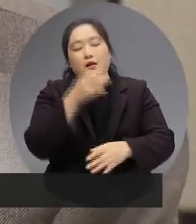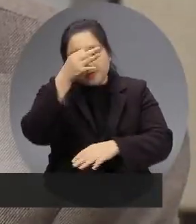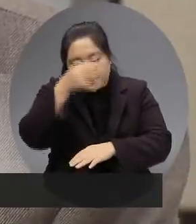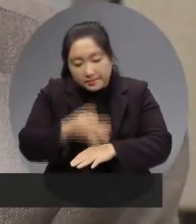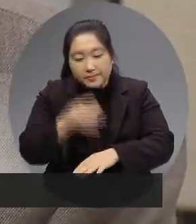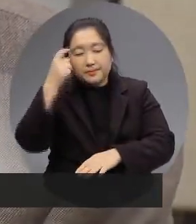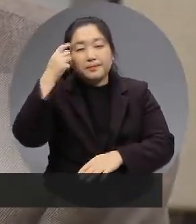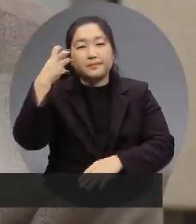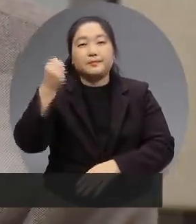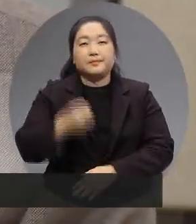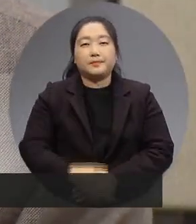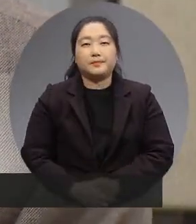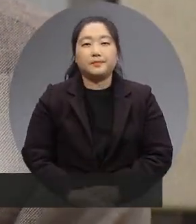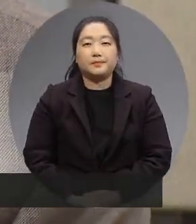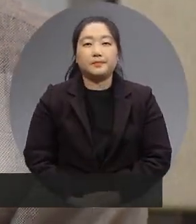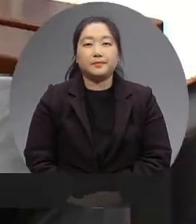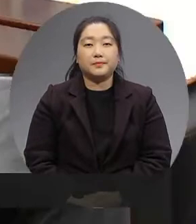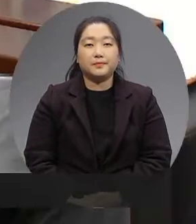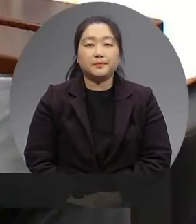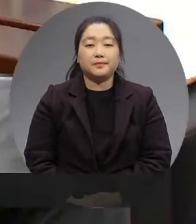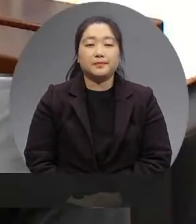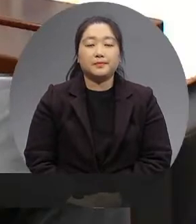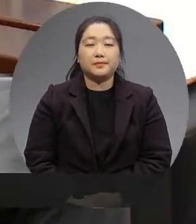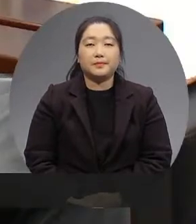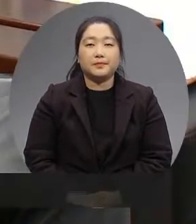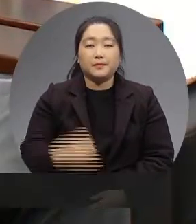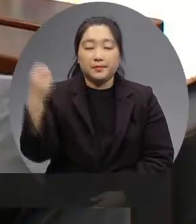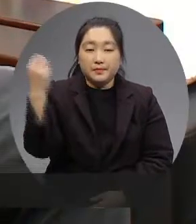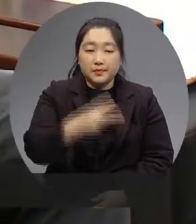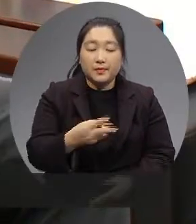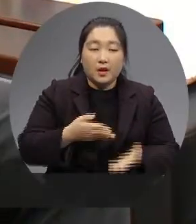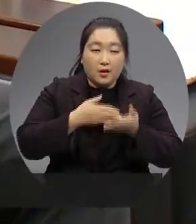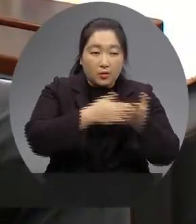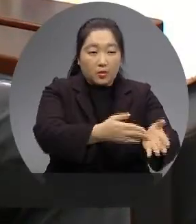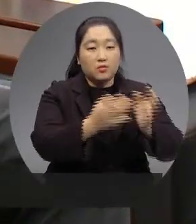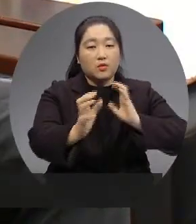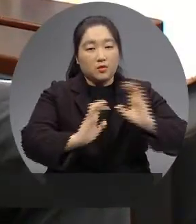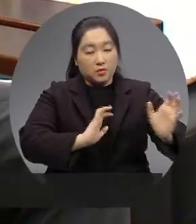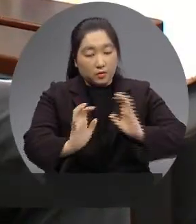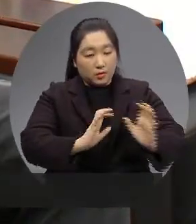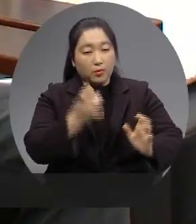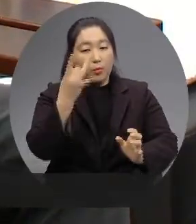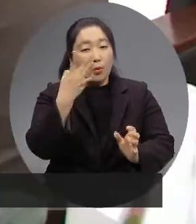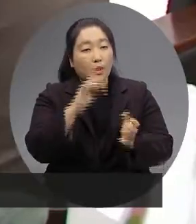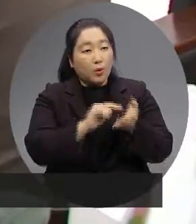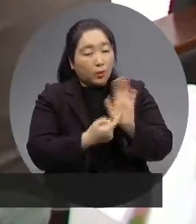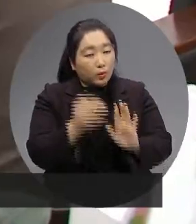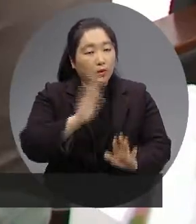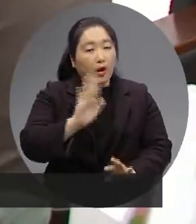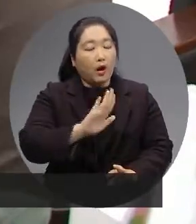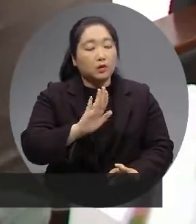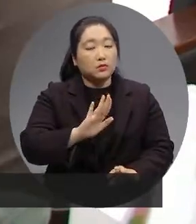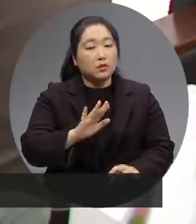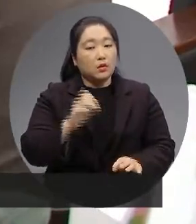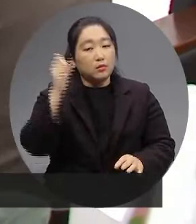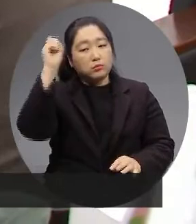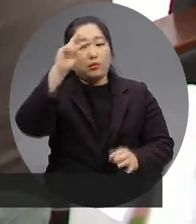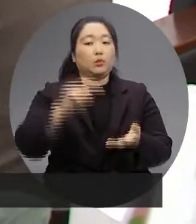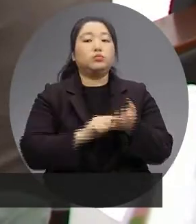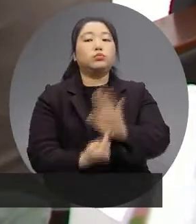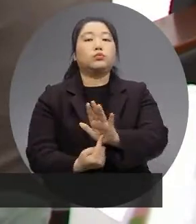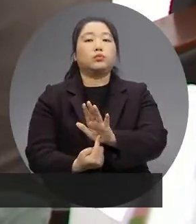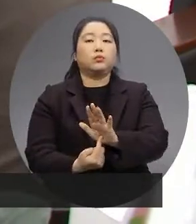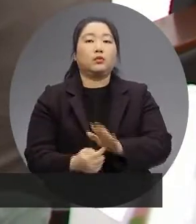죄송하게 생각한다고 말했습니다. 또 건의하고 토론하는 건 원래 비공개였는데 공개된